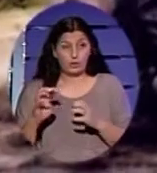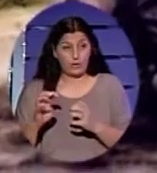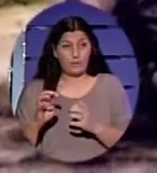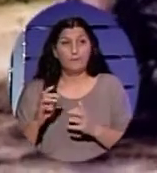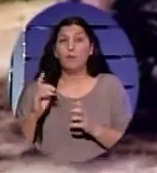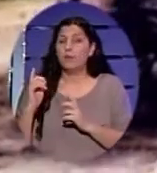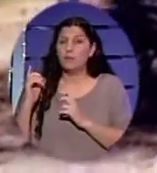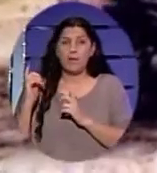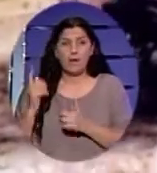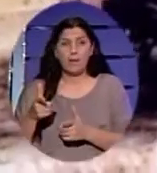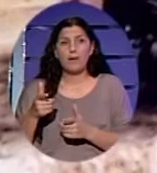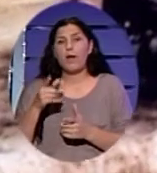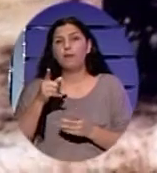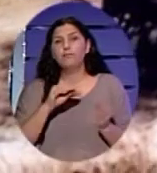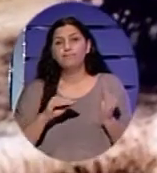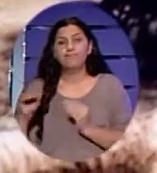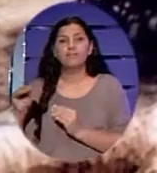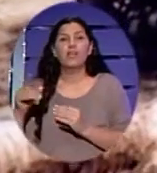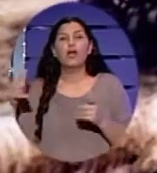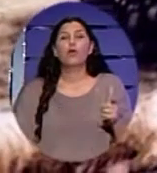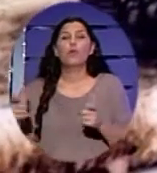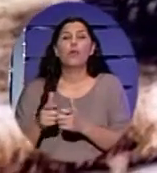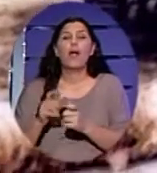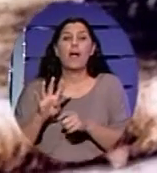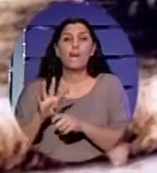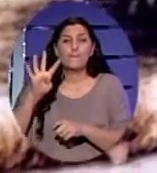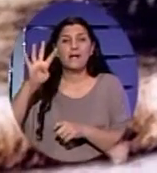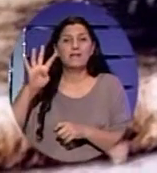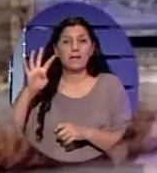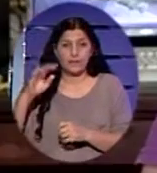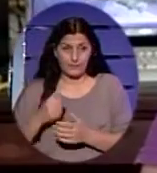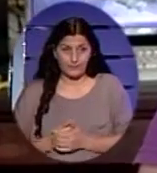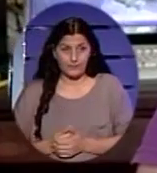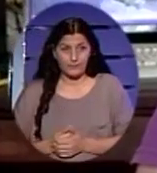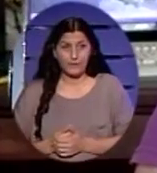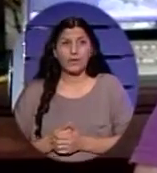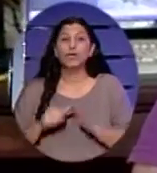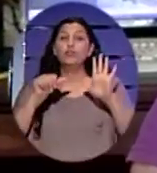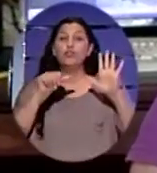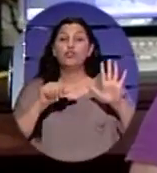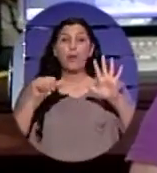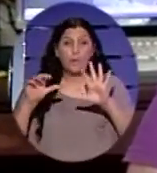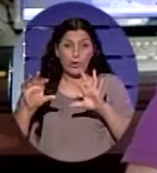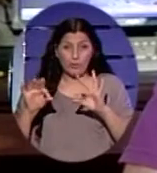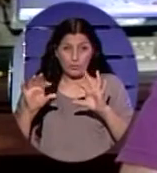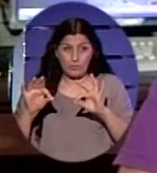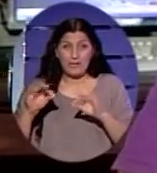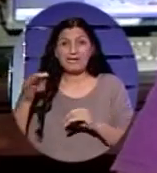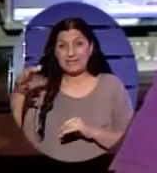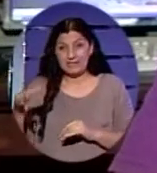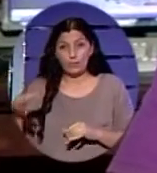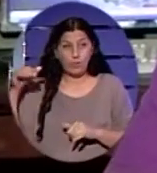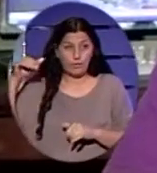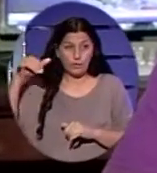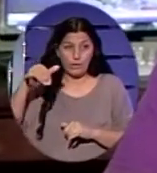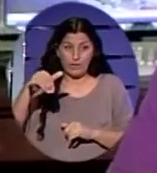נותקה פלוגתו מהגדוד וסופחה לכוח שמוליק חטיבה 14 של השריון. בשישי באוקטובר ירדנו לסיני